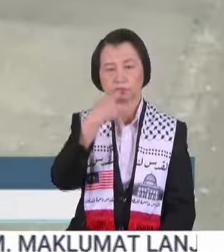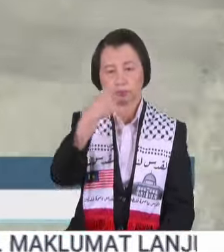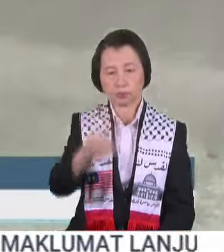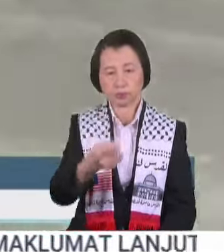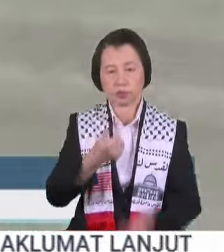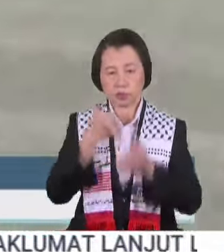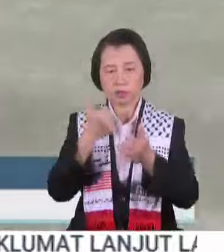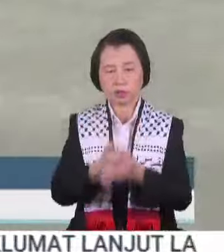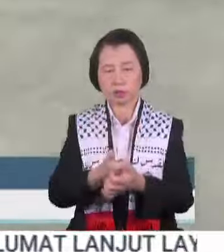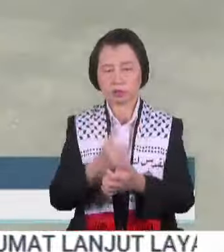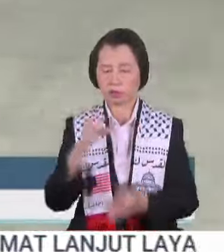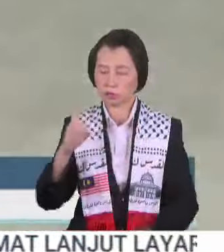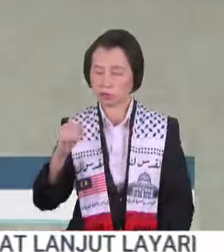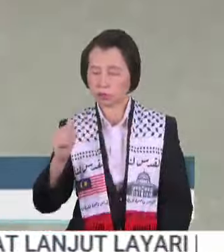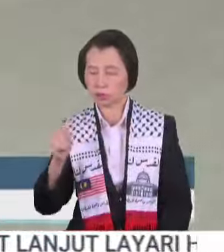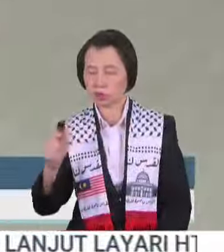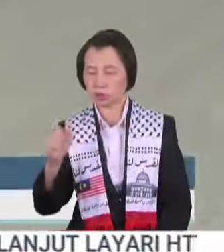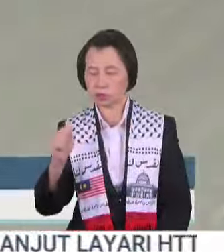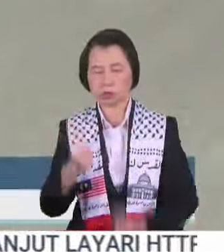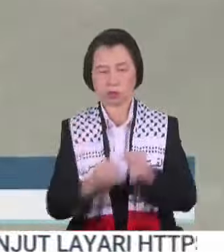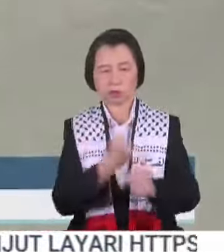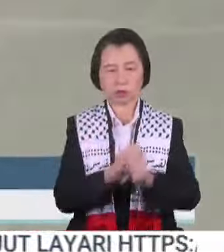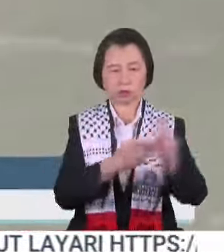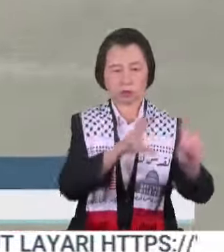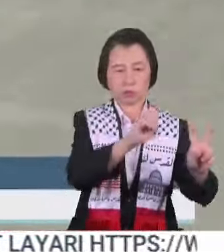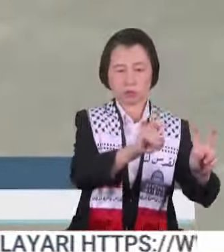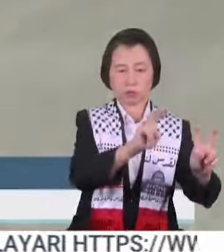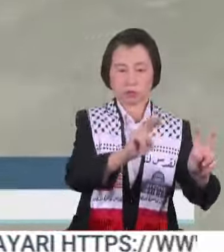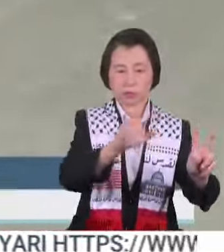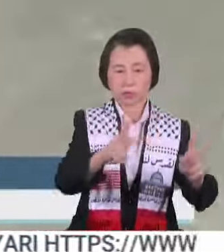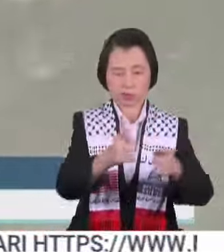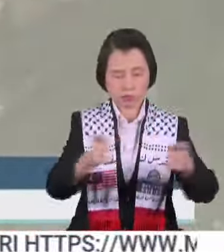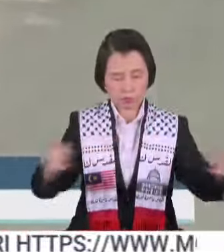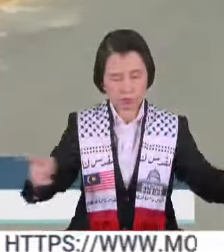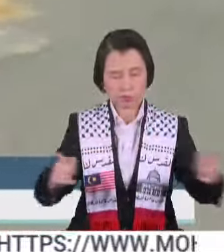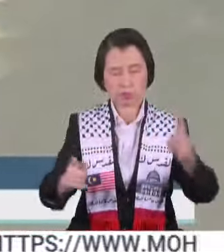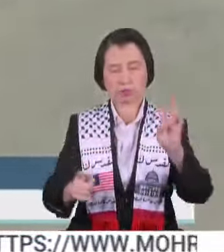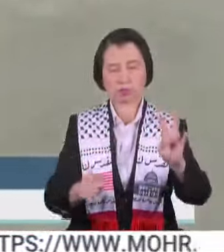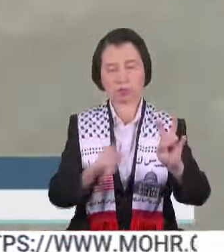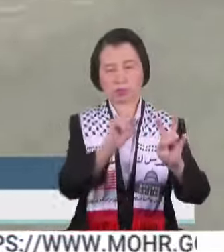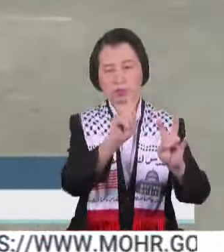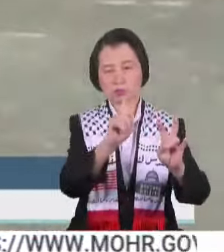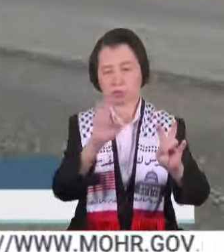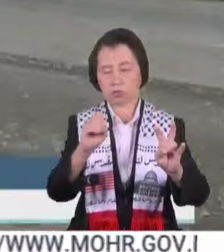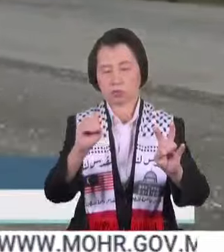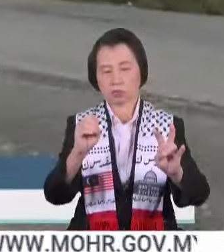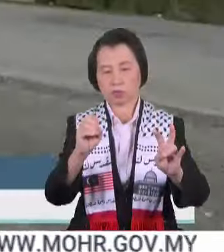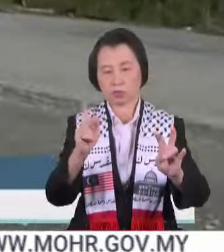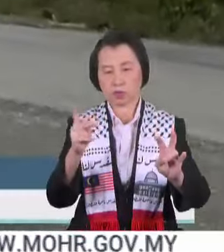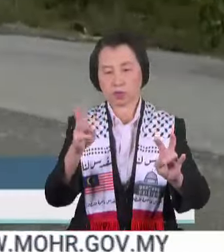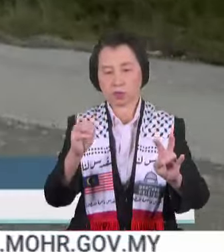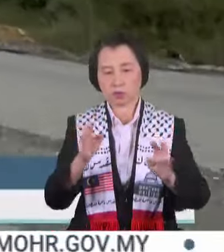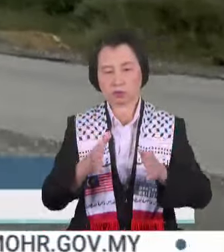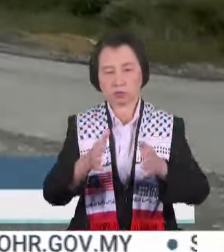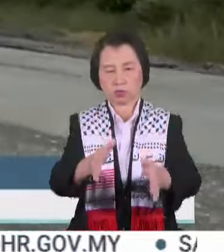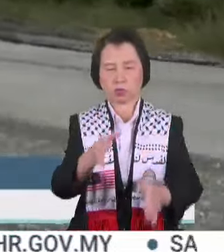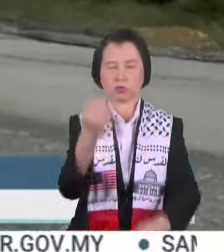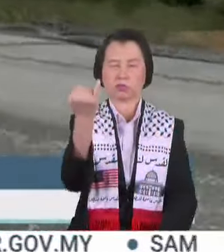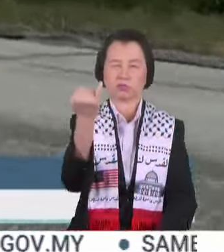memberitahu berdasarkan data tahun 2023, sepanjang 710 km jalan negeri dalam keadaan